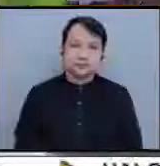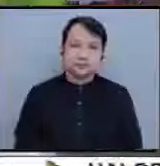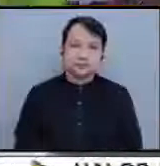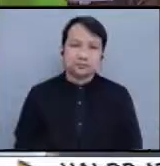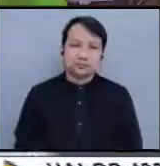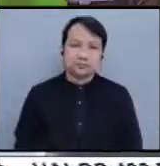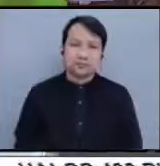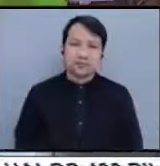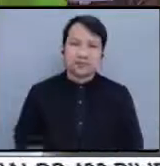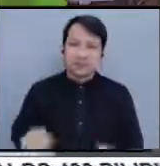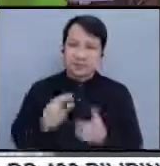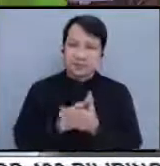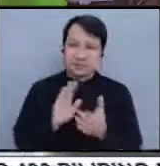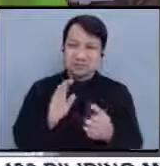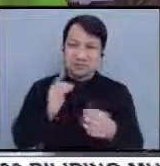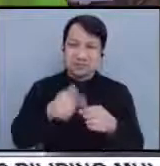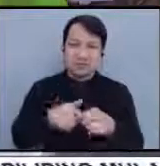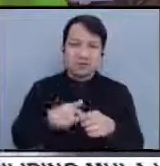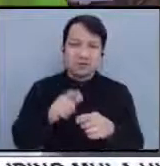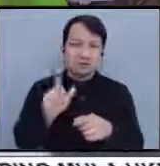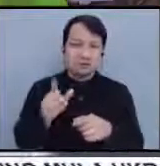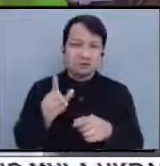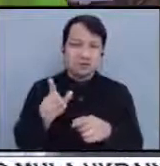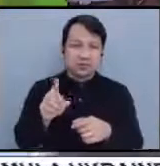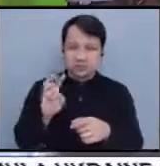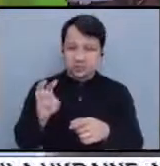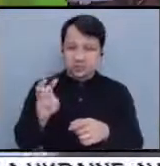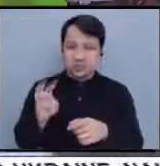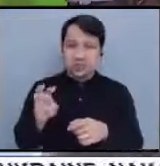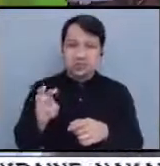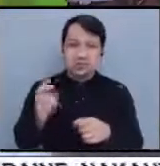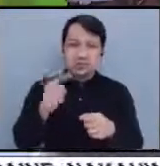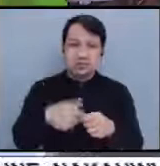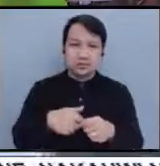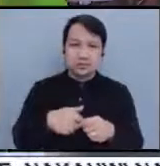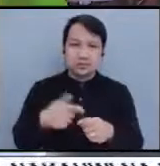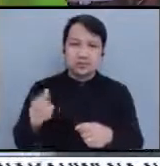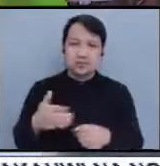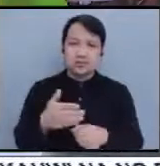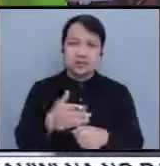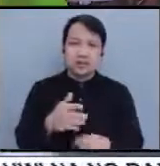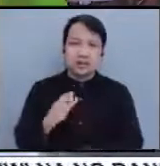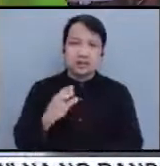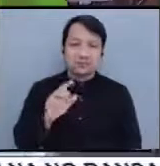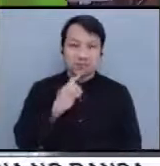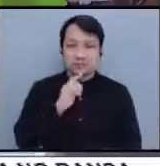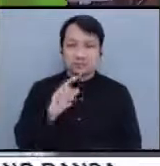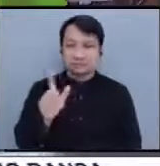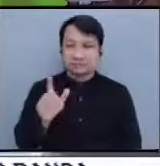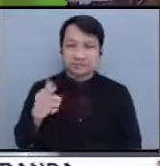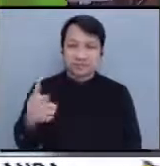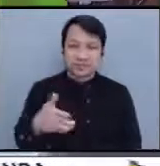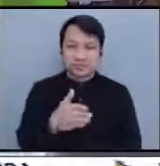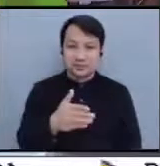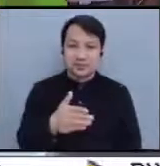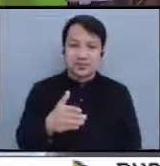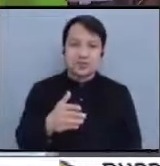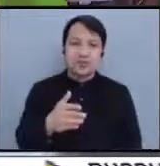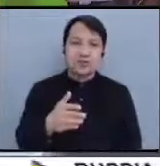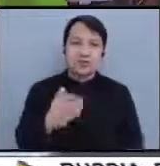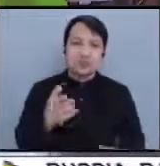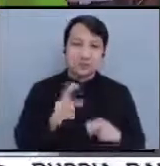Tumaas ng 20 hanggang 60 pesos ang presyo ng isda sa ilang pamilihan. Pero hindi lang po yan dahil ang mga